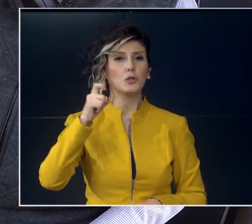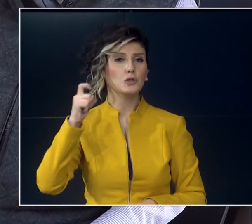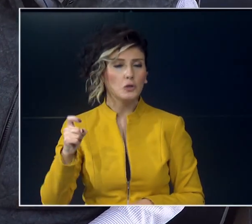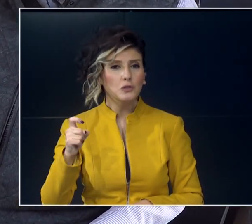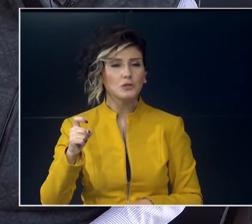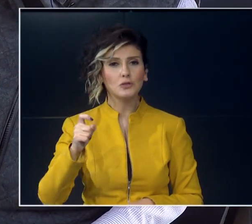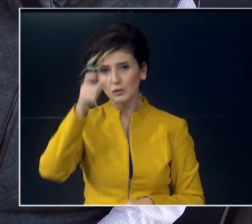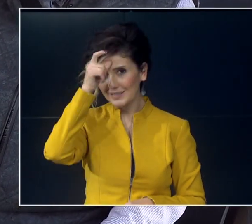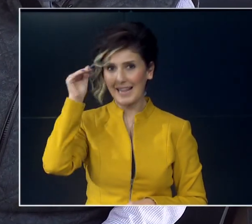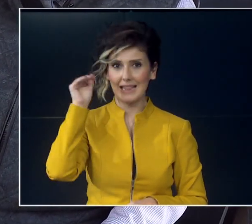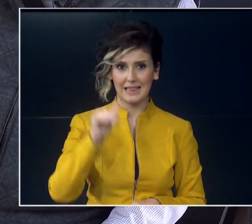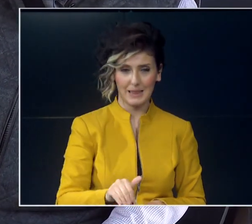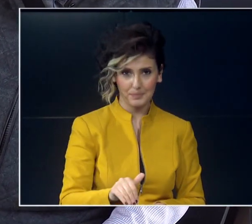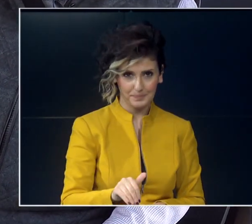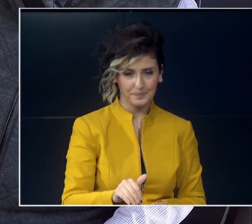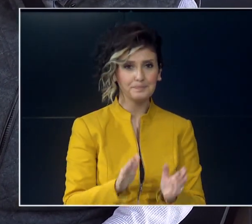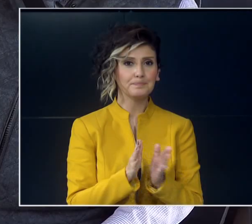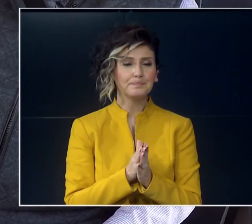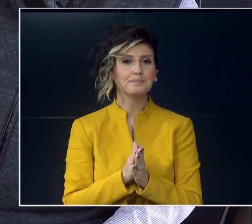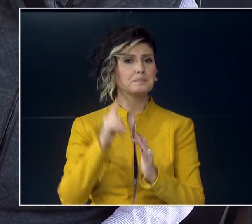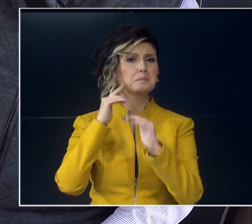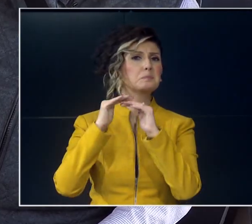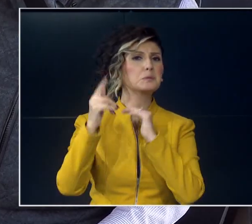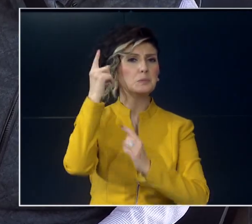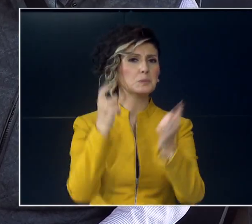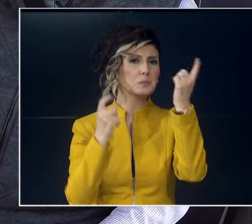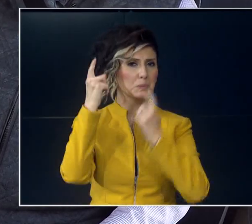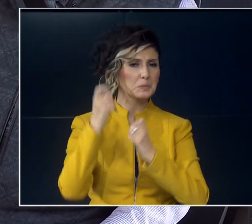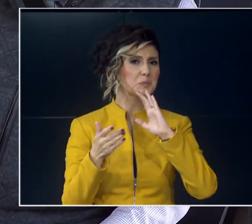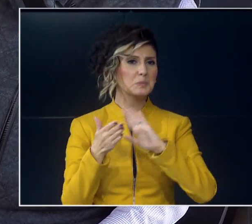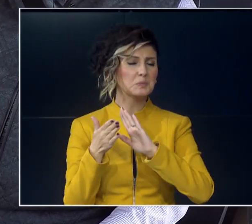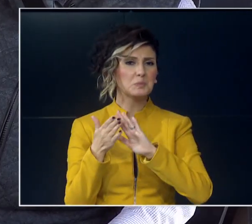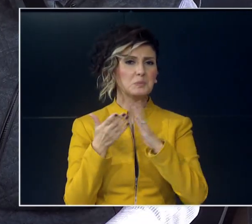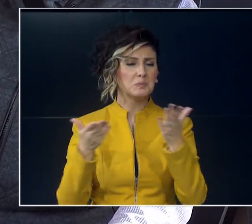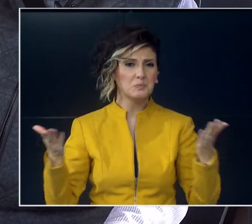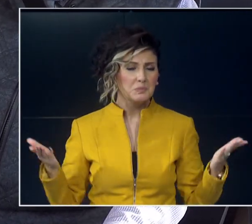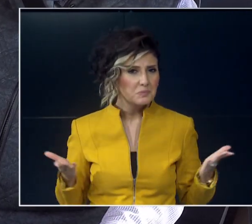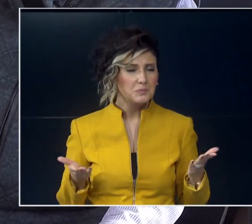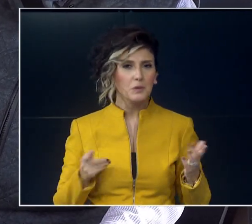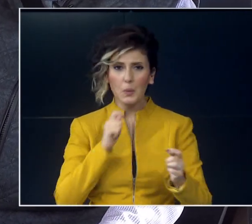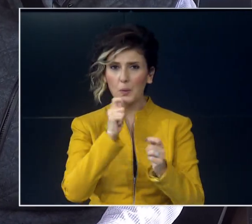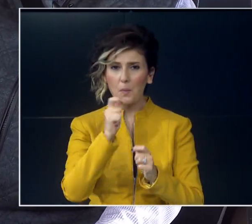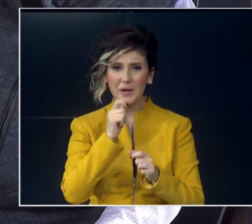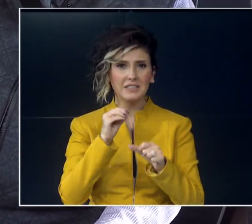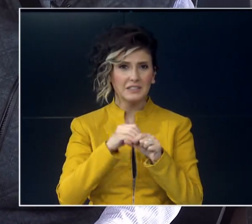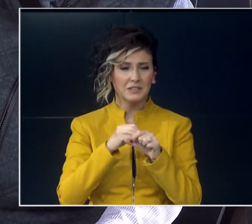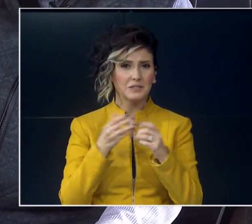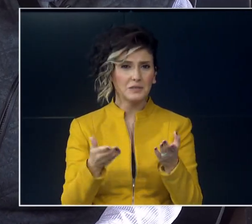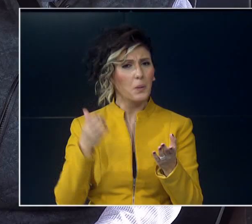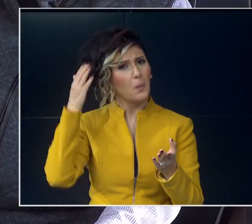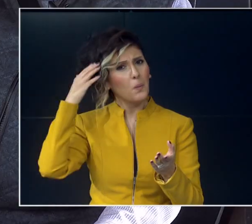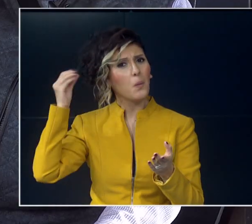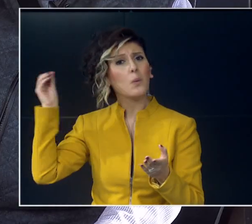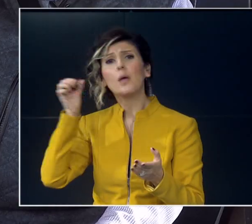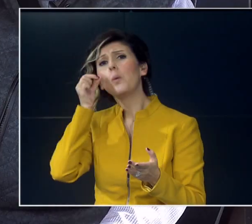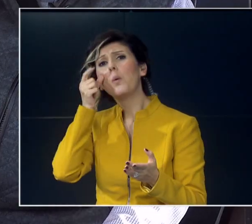Türkiye geldim. Öyle mi? Ve millet soruyor yani arkadaşlar ya ne bileyim bir röportaj için. Ya Biko sen Hollanda